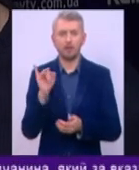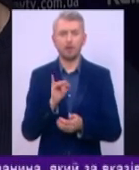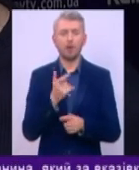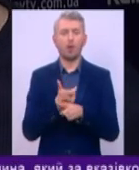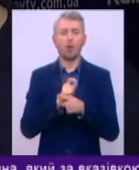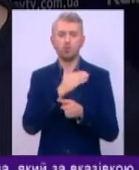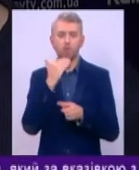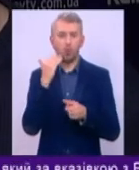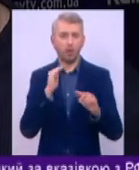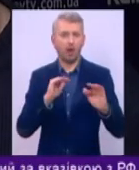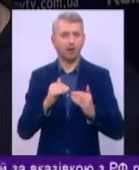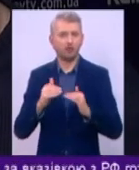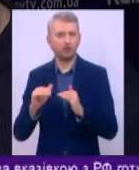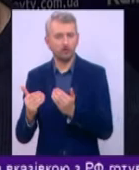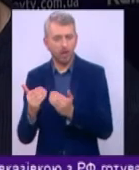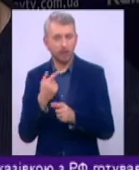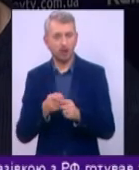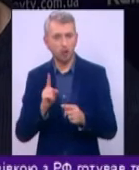Дуже багато обмежень, які